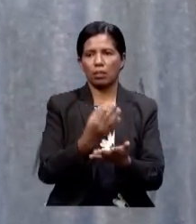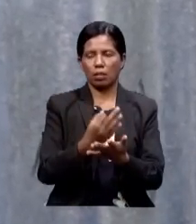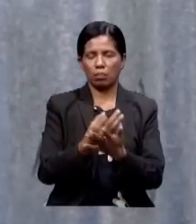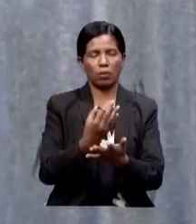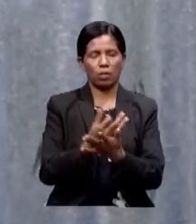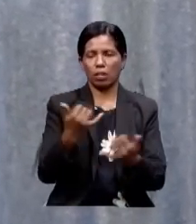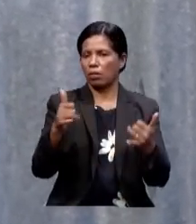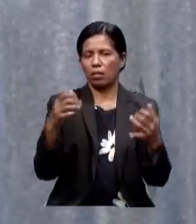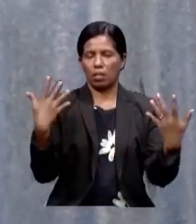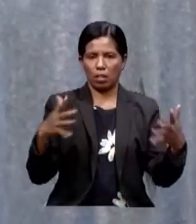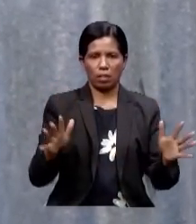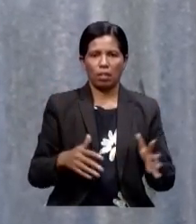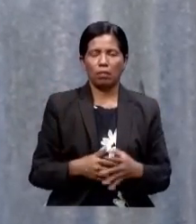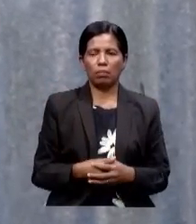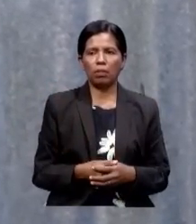oto